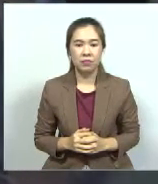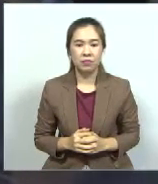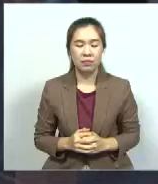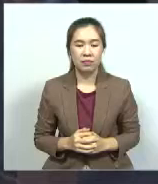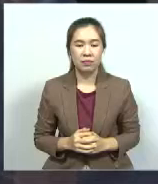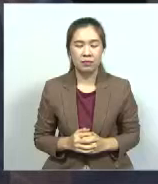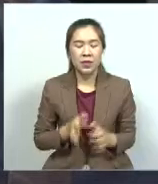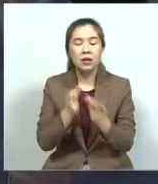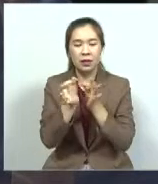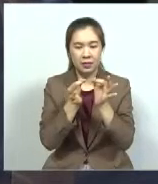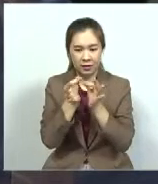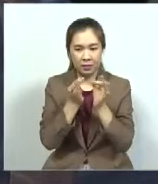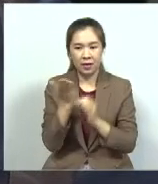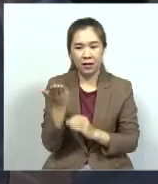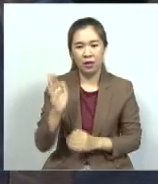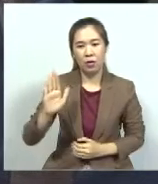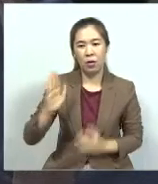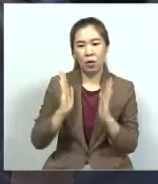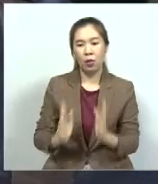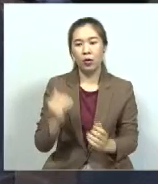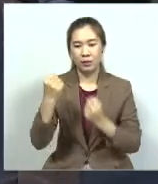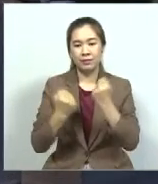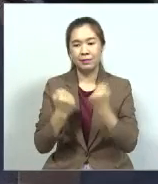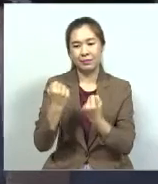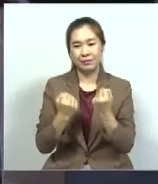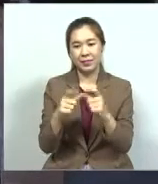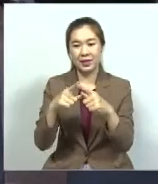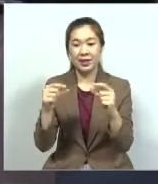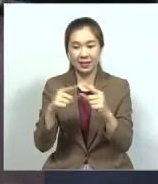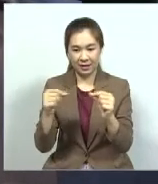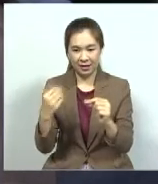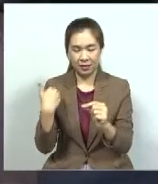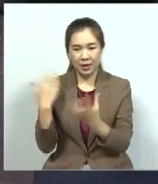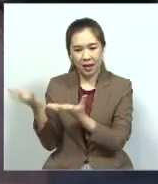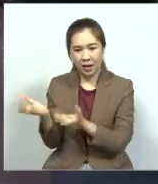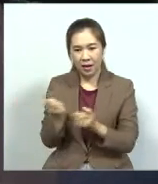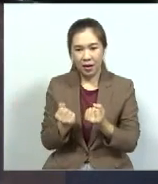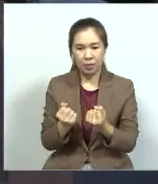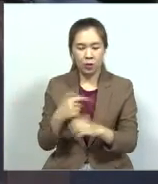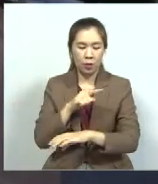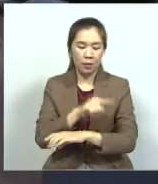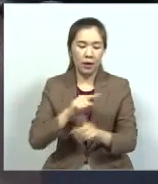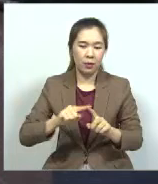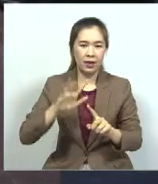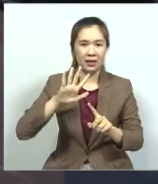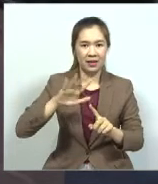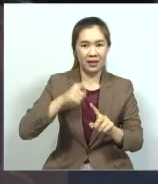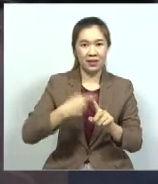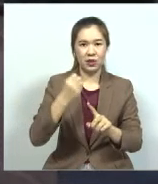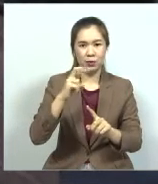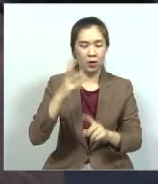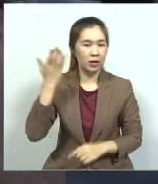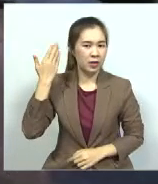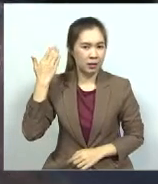เนี่ยค่ะเรียกว่าเป็นการชี้แจงนะคะจากพี่คนขับแท็กซี่คนนี้ที่เขาเล่าว่ารับนักท่องเที่ยวชาวเกาหลีมาช่วงบ่ายวันที่5ธันวาคมที่ผ่